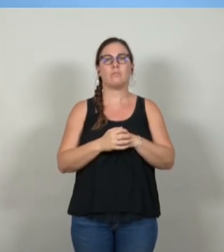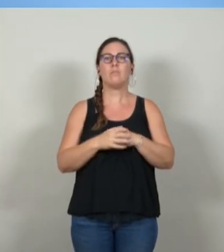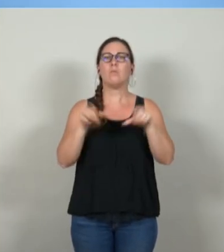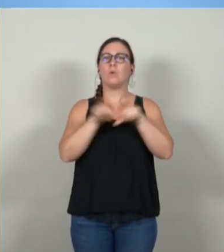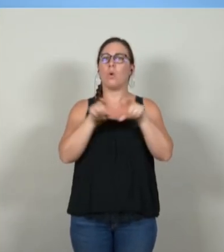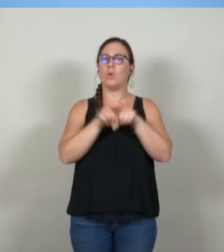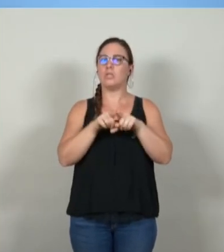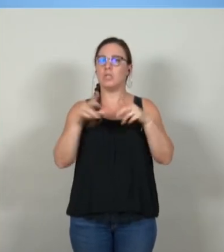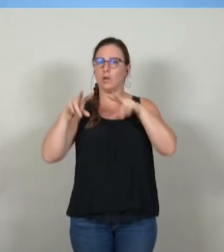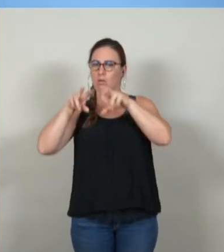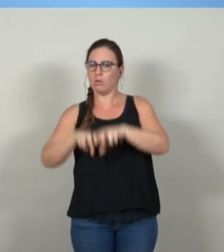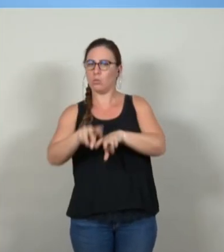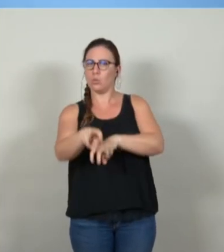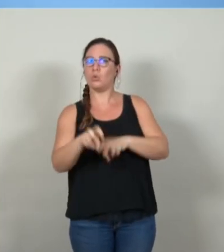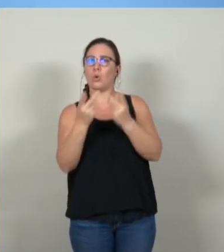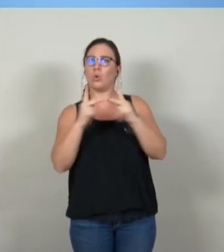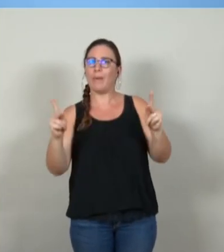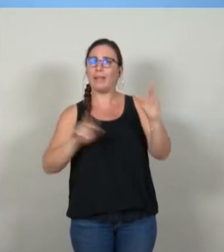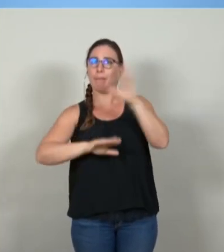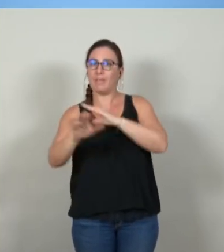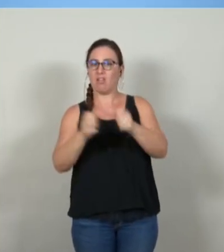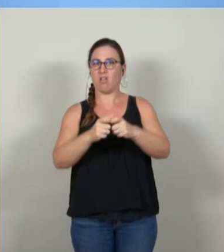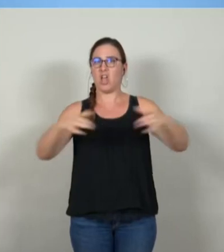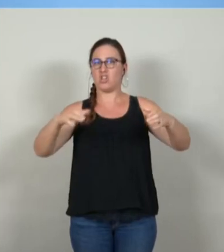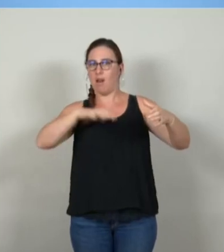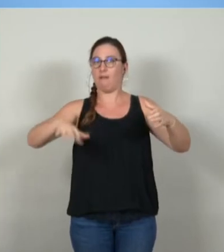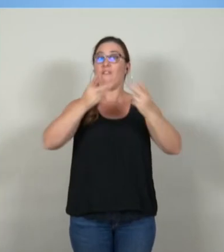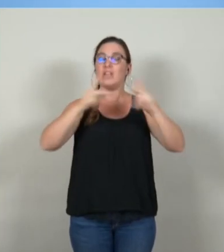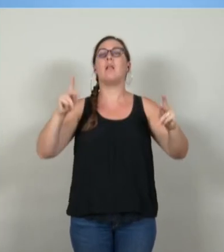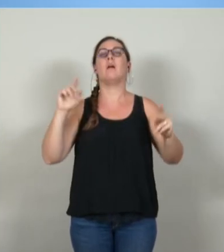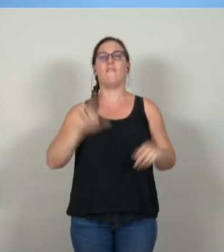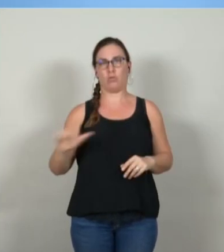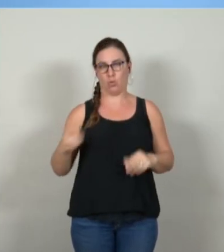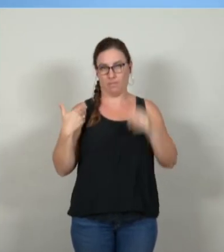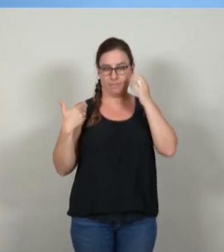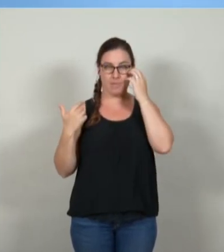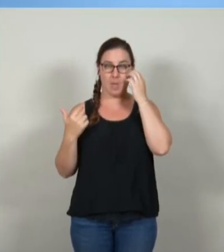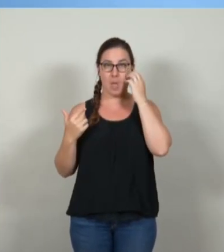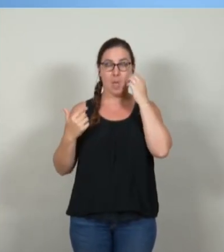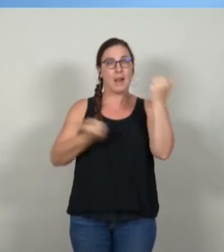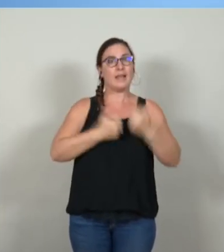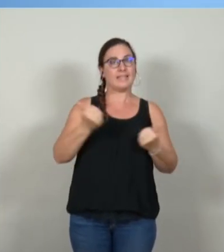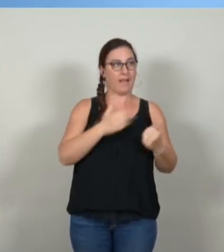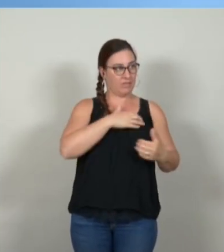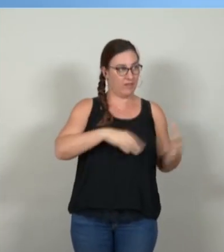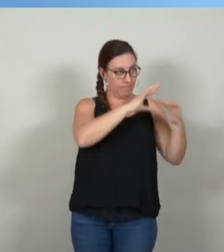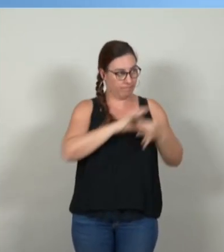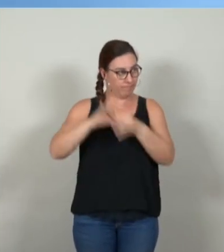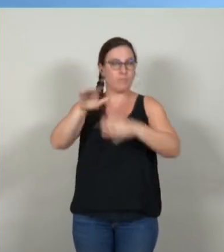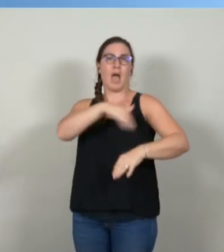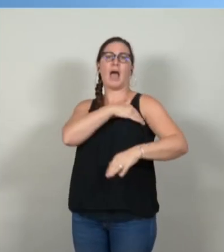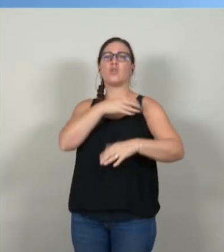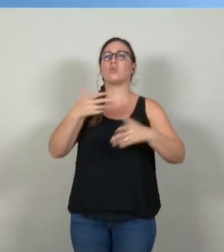a été lancée sur l'agriculture urbaine spécifiquement à l'échelle de la ville en 2022 donc avec les services de la Ville de Grenoble l'Agence urbaine